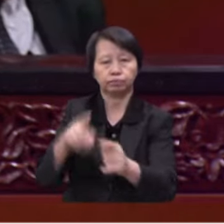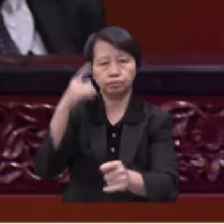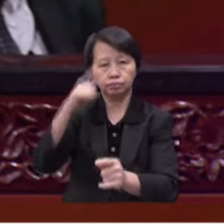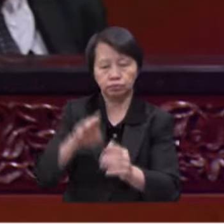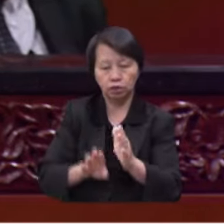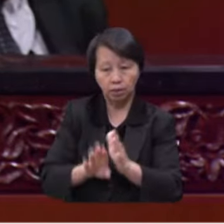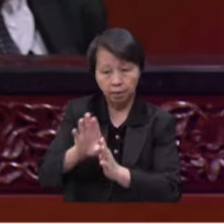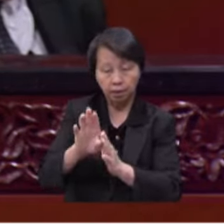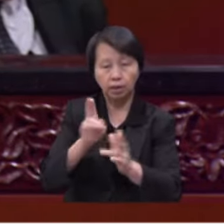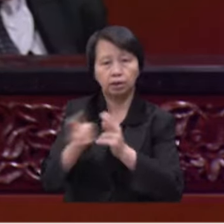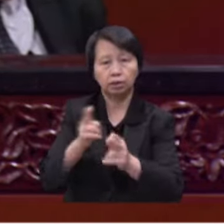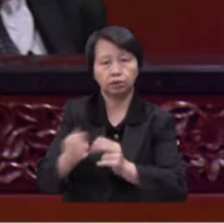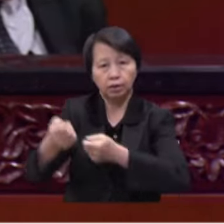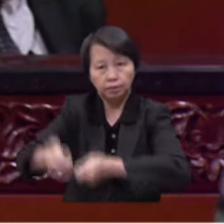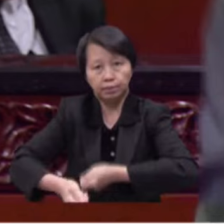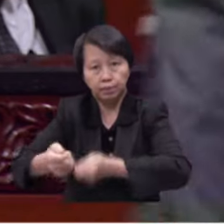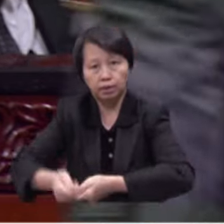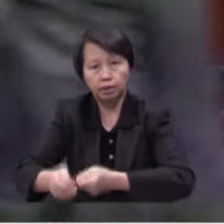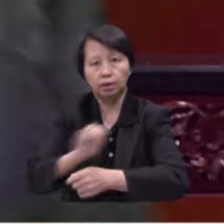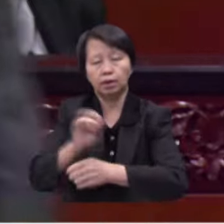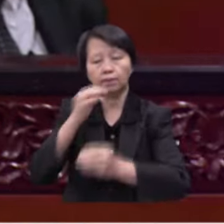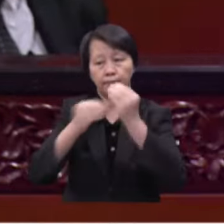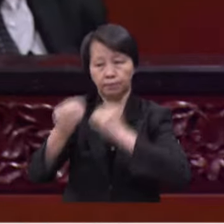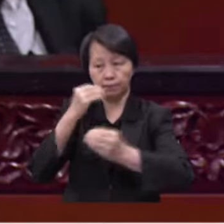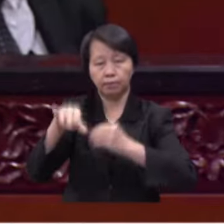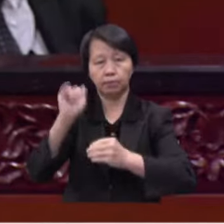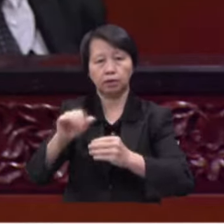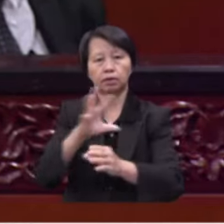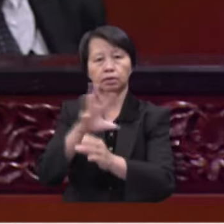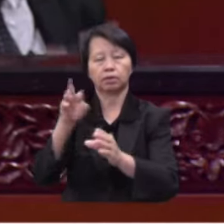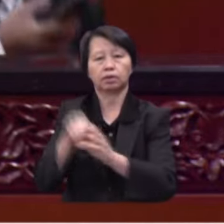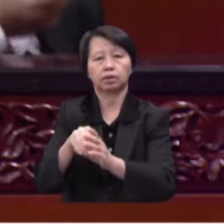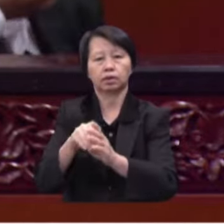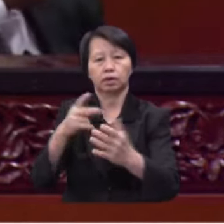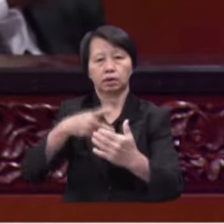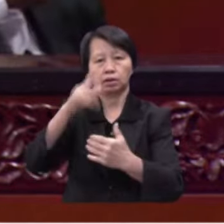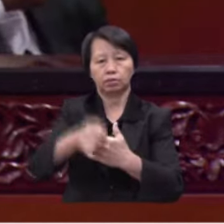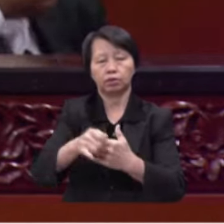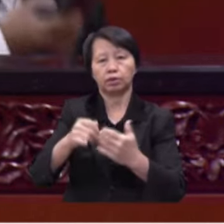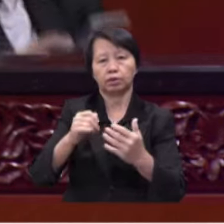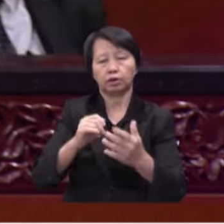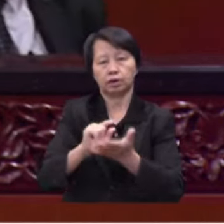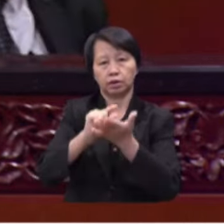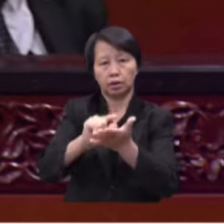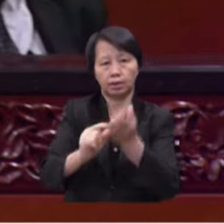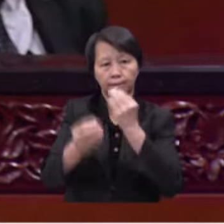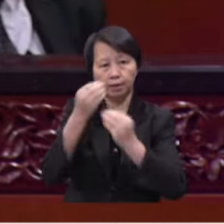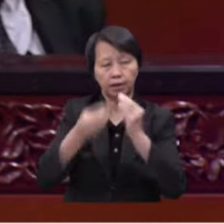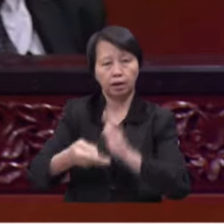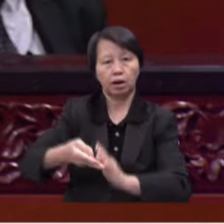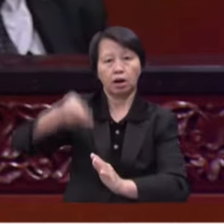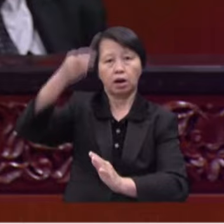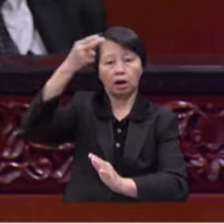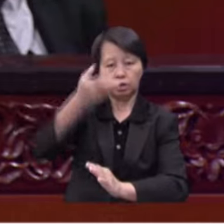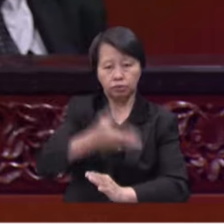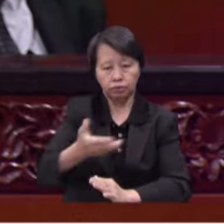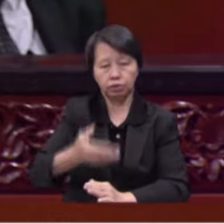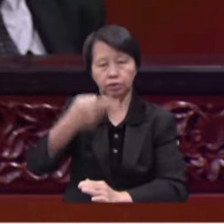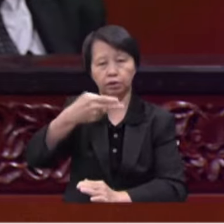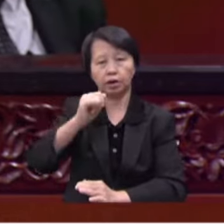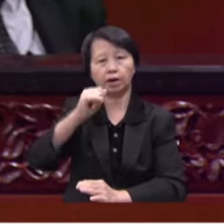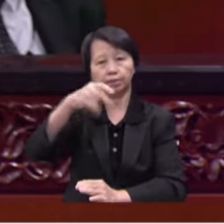positif pembangunan Usahawan pertanian dan industri makanan yang meliputi program Gran pematanan high impact